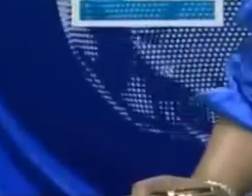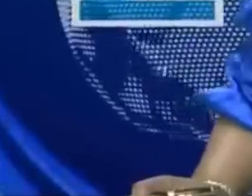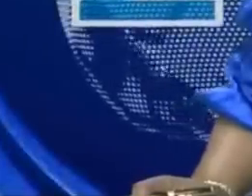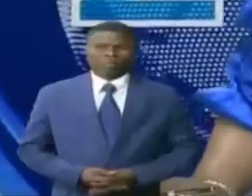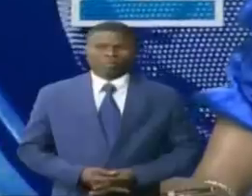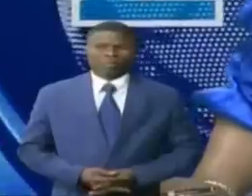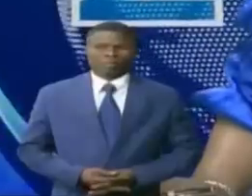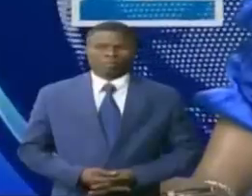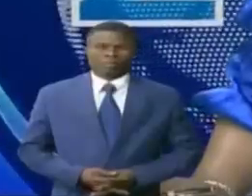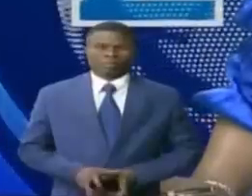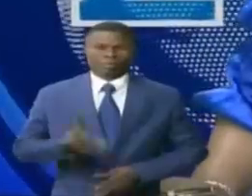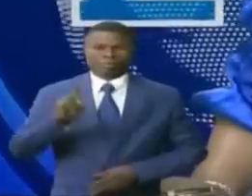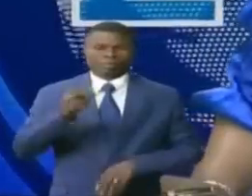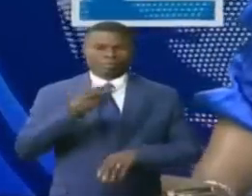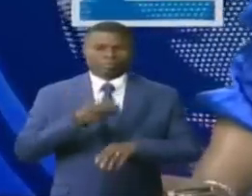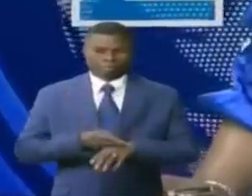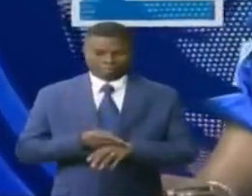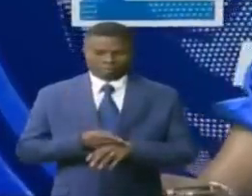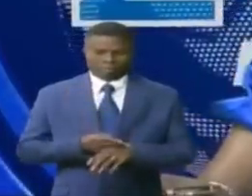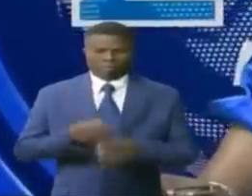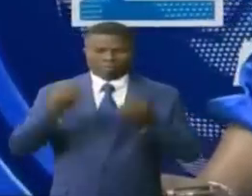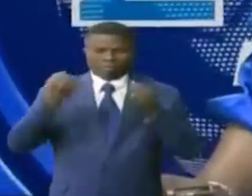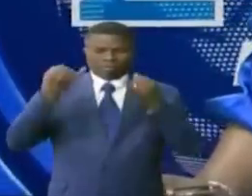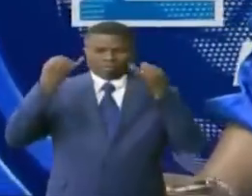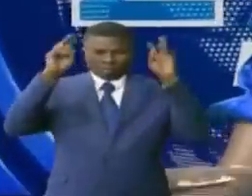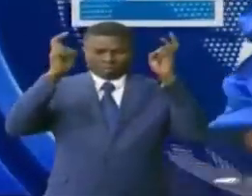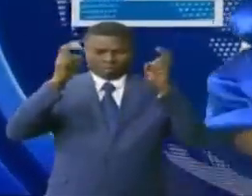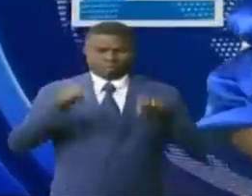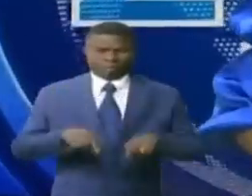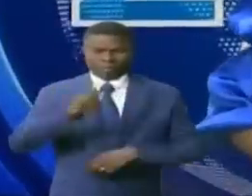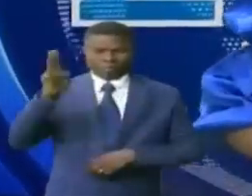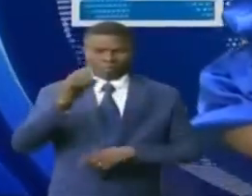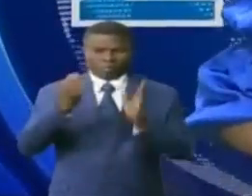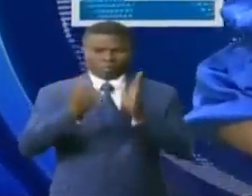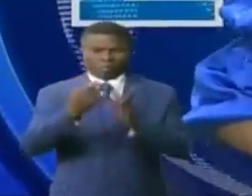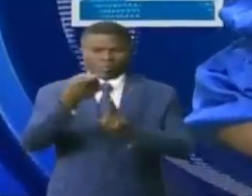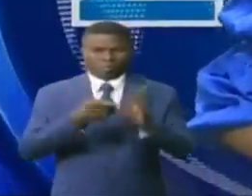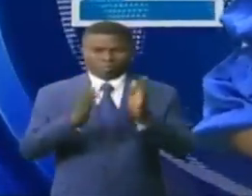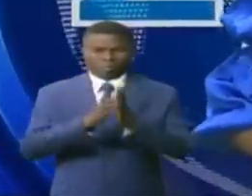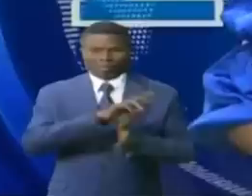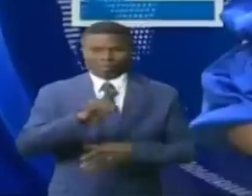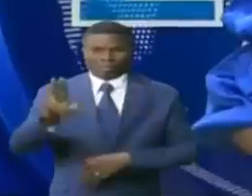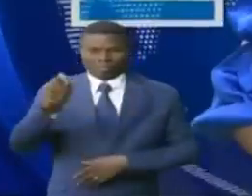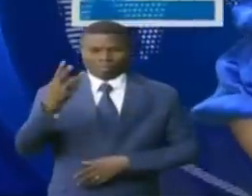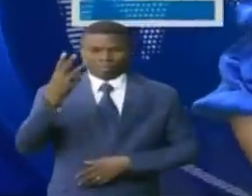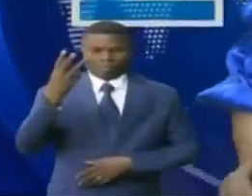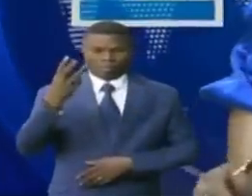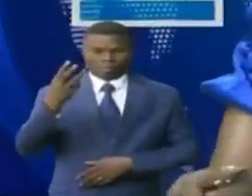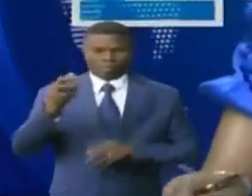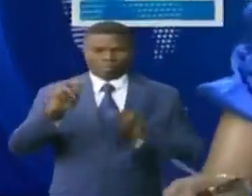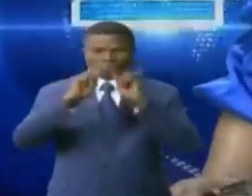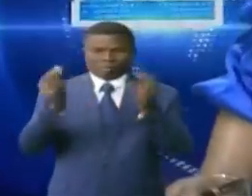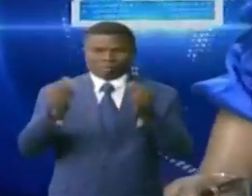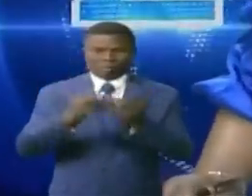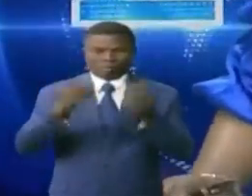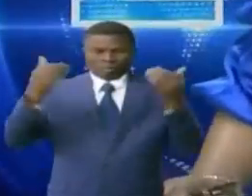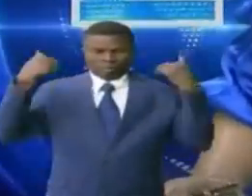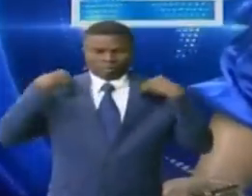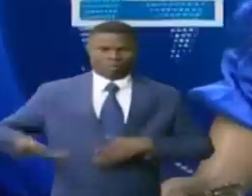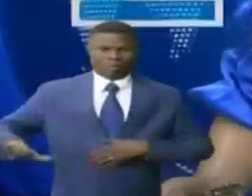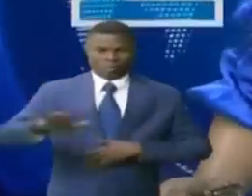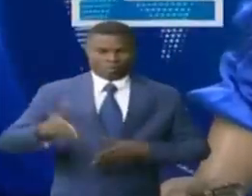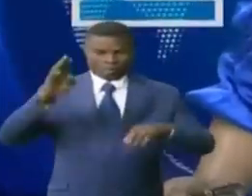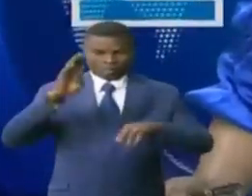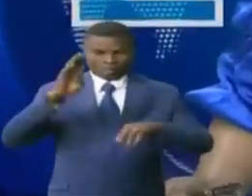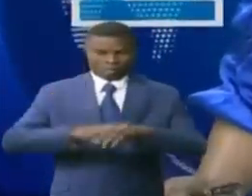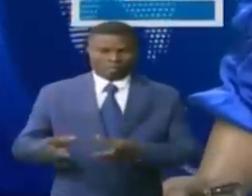Il est 20h passé des 10 minutes. Voici les titres de l'actualité de ce vendredi 16 octobre 2023. Le gros des officiels de la République se trouve